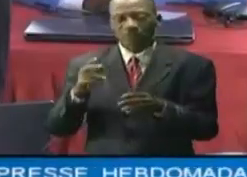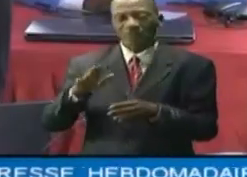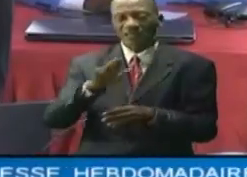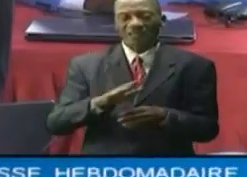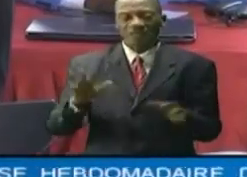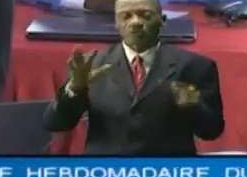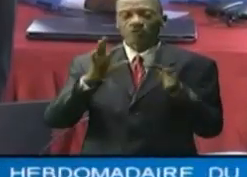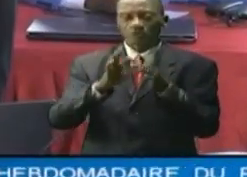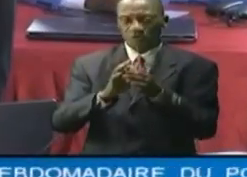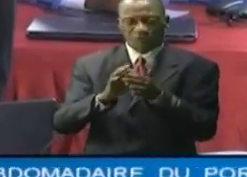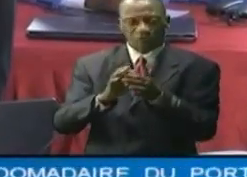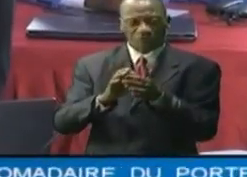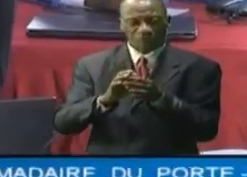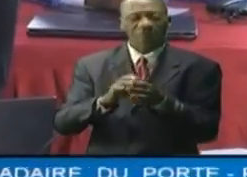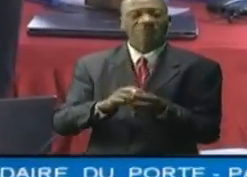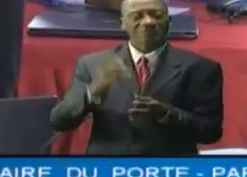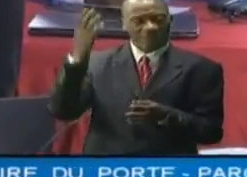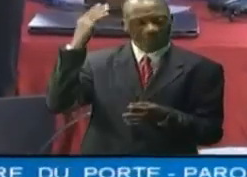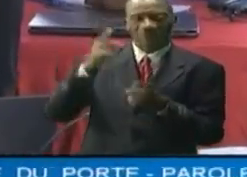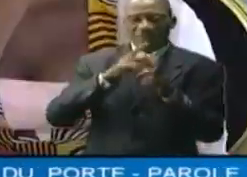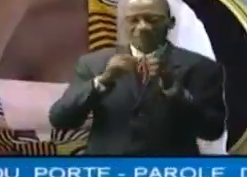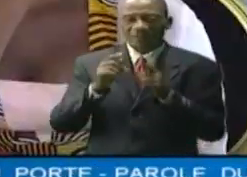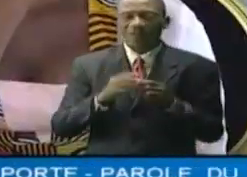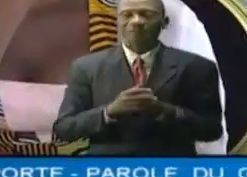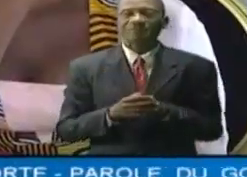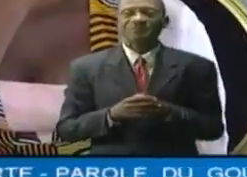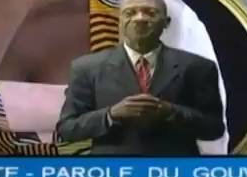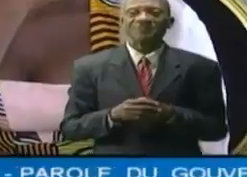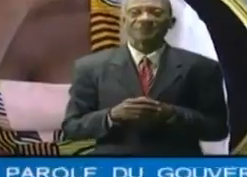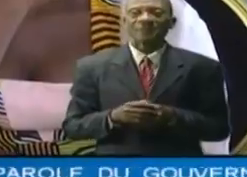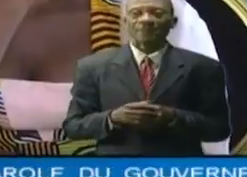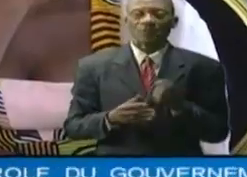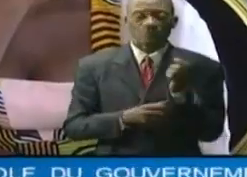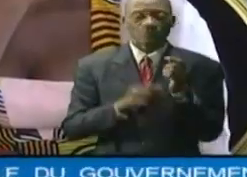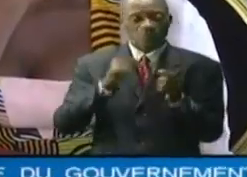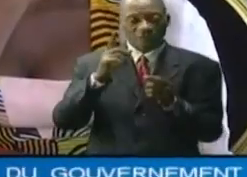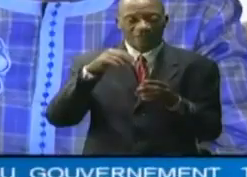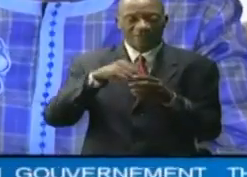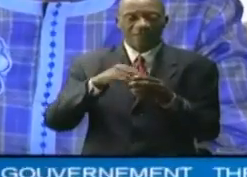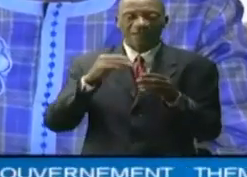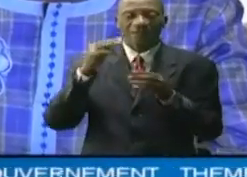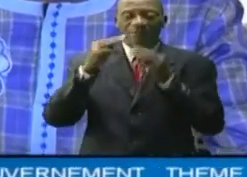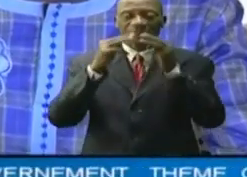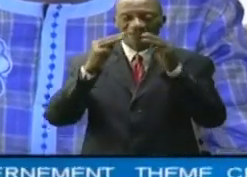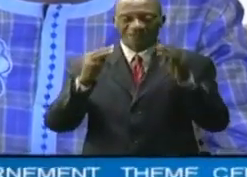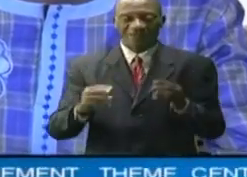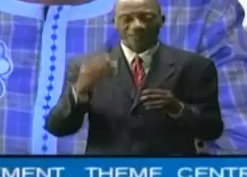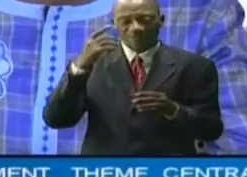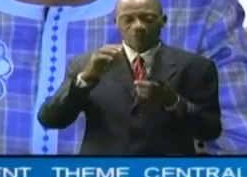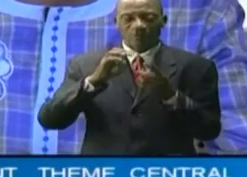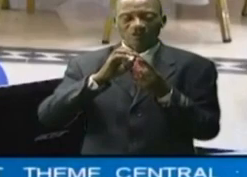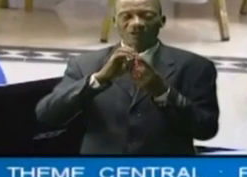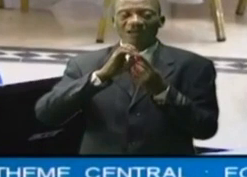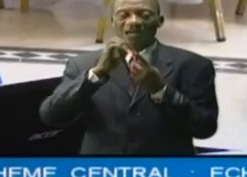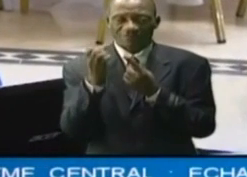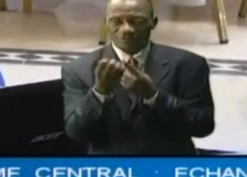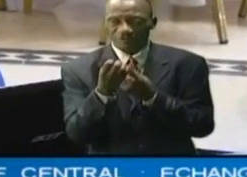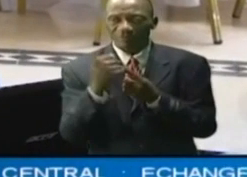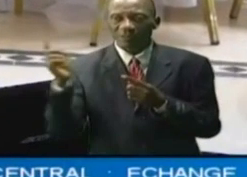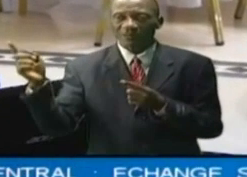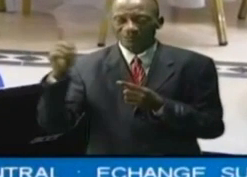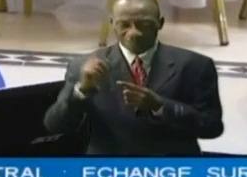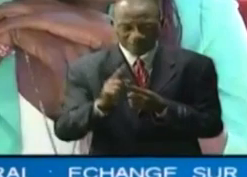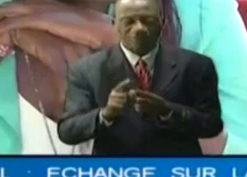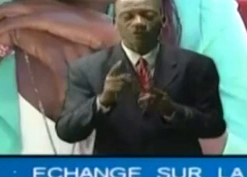des représentants du directeur d'aménagement forestier au ministère de l'Environnement et du Développement durable. Aujourd'hui, sur le plan